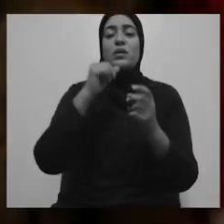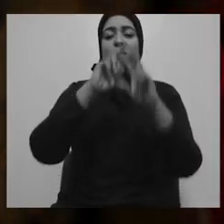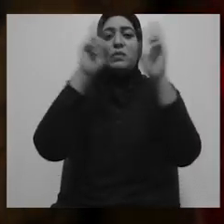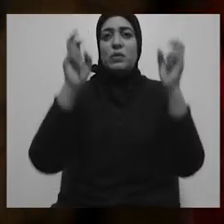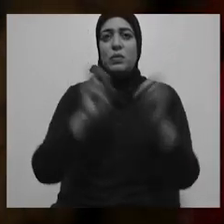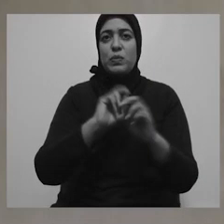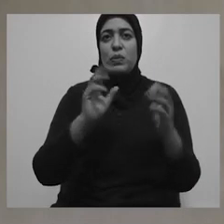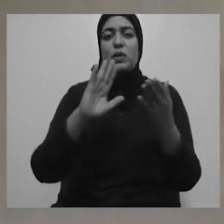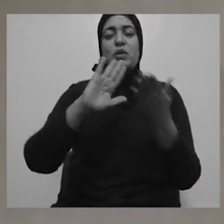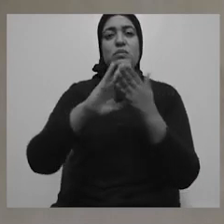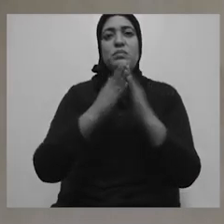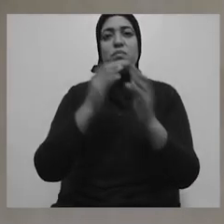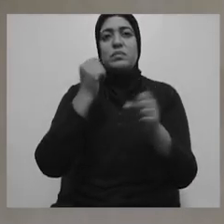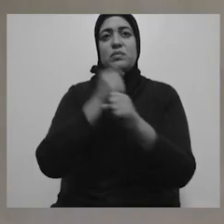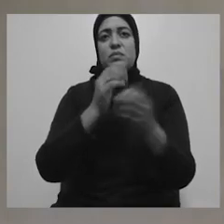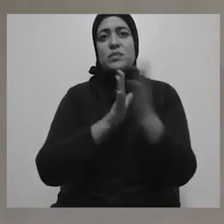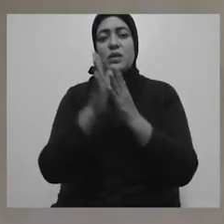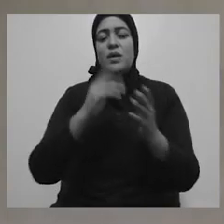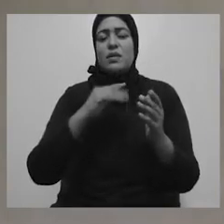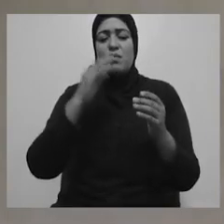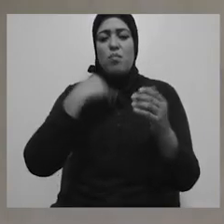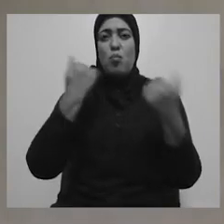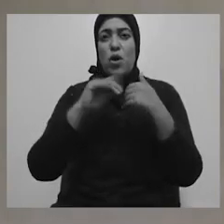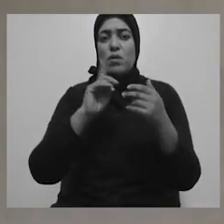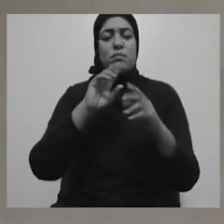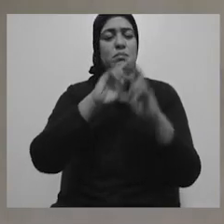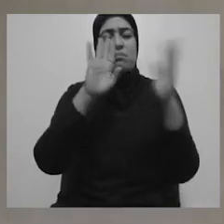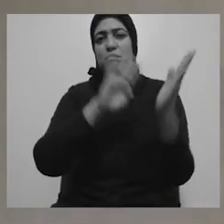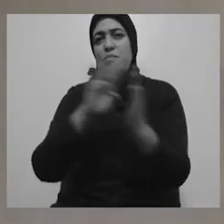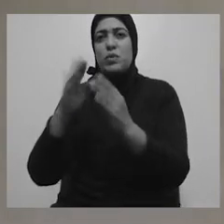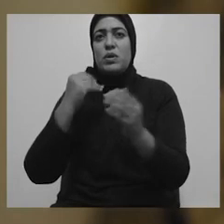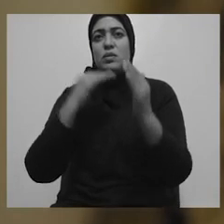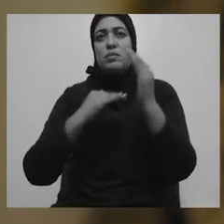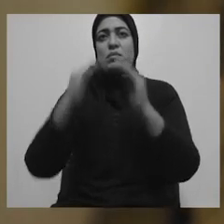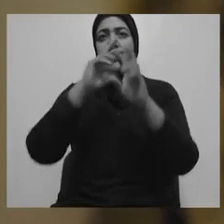informatique ou le taf est atteint